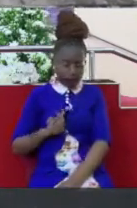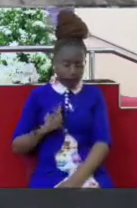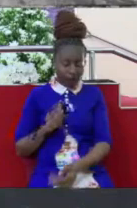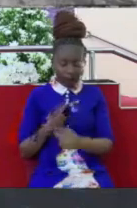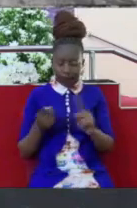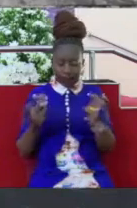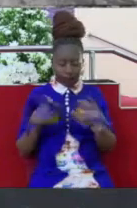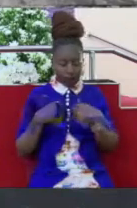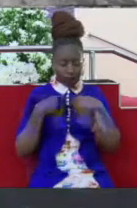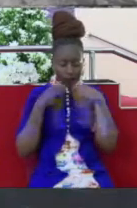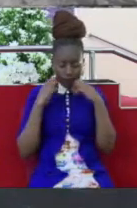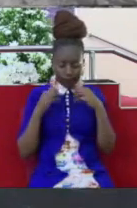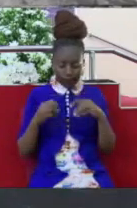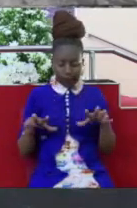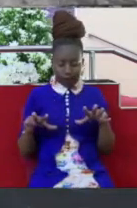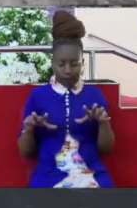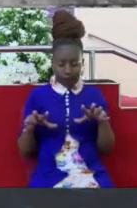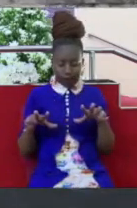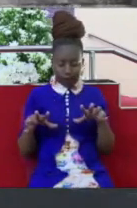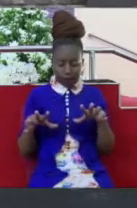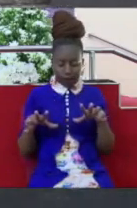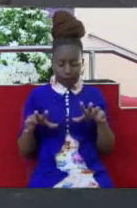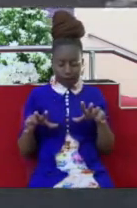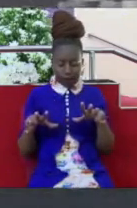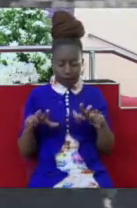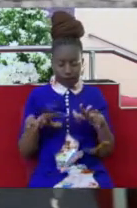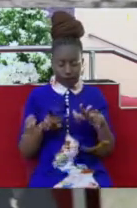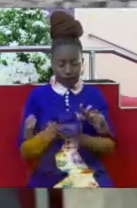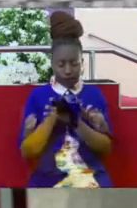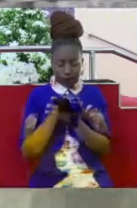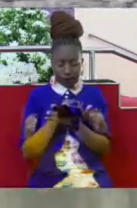kuwa na katika hali ambayo huwezi saidia in your hand, katika mkono wako.